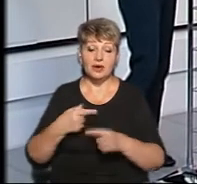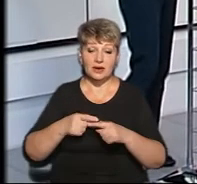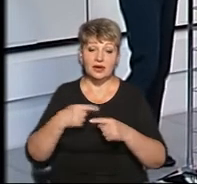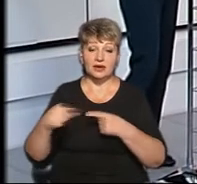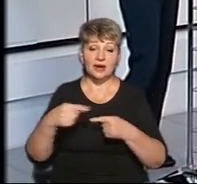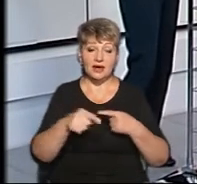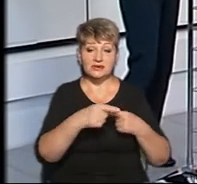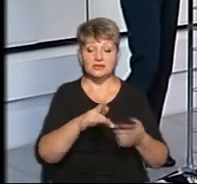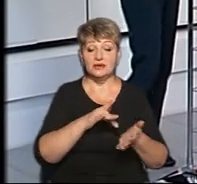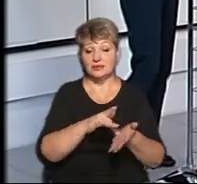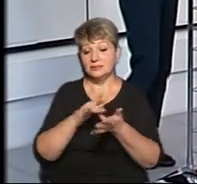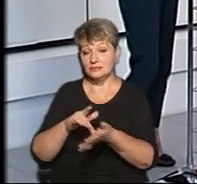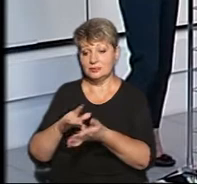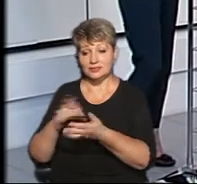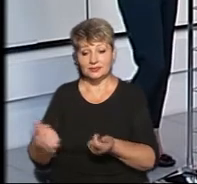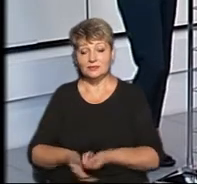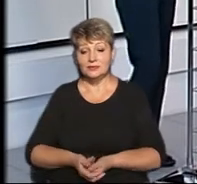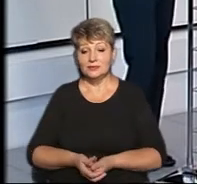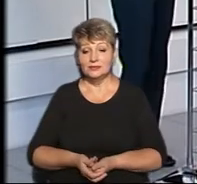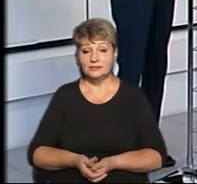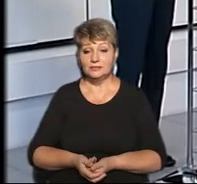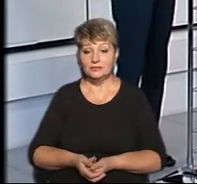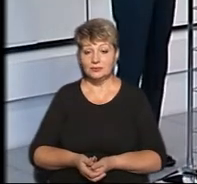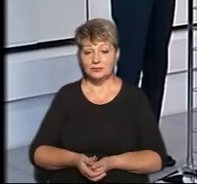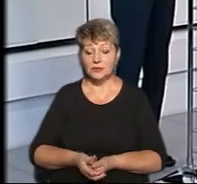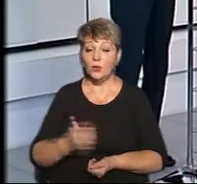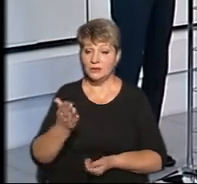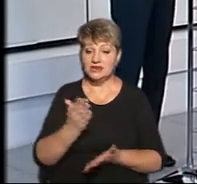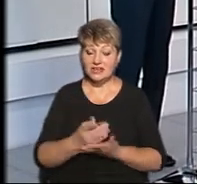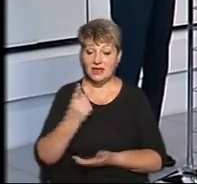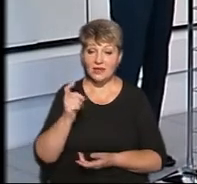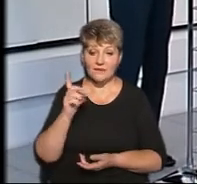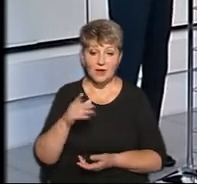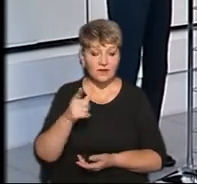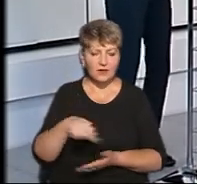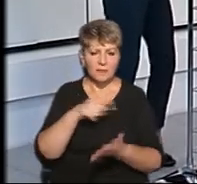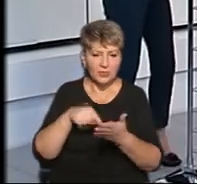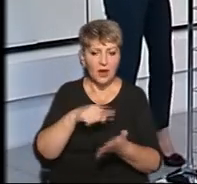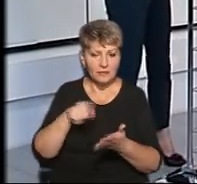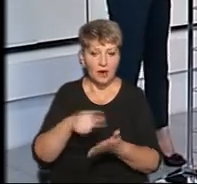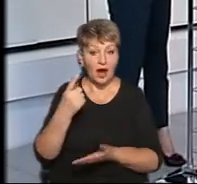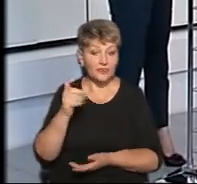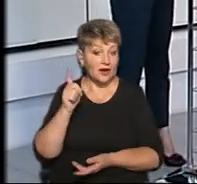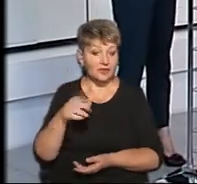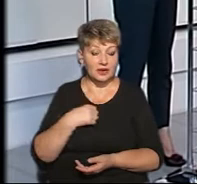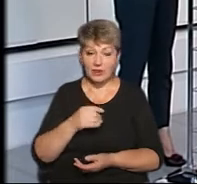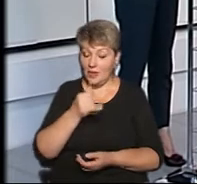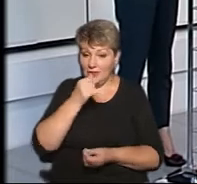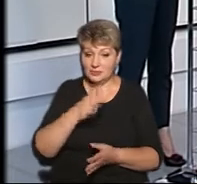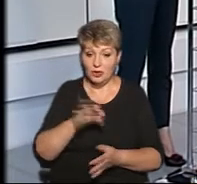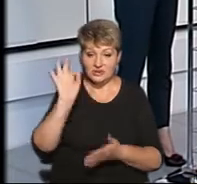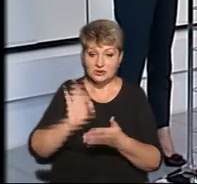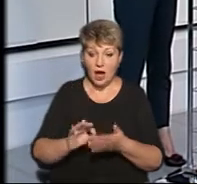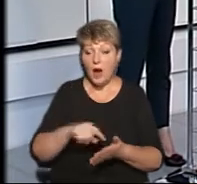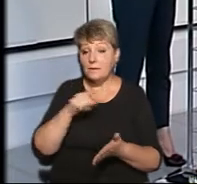інших, географії всієї не пам'ятаю. Дякую. Скільки? Ви задали стільки питань, що за одну хвилину їх явно